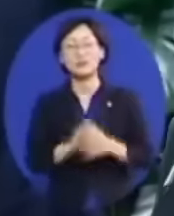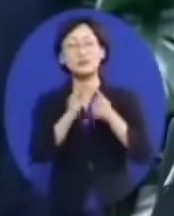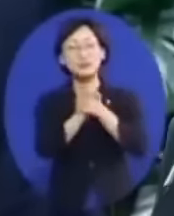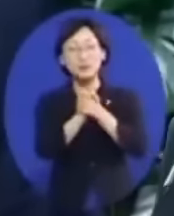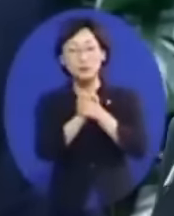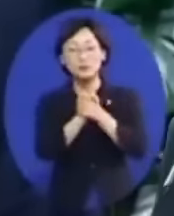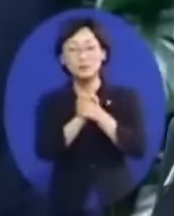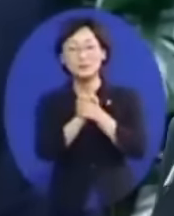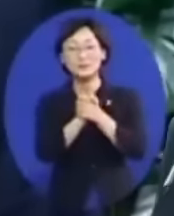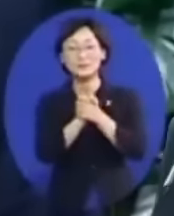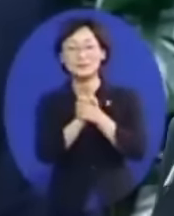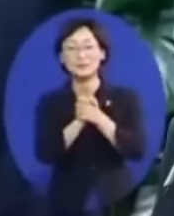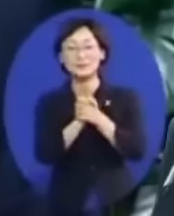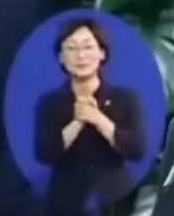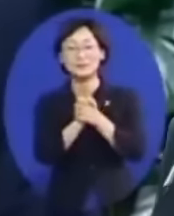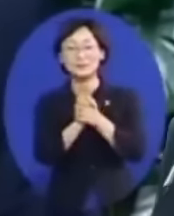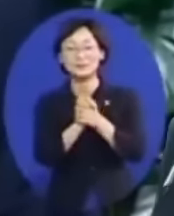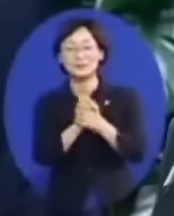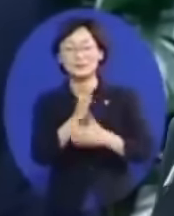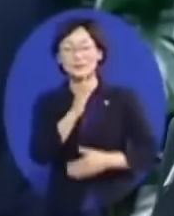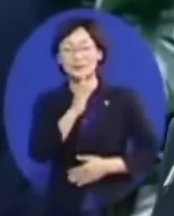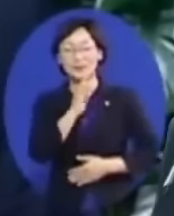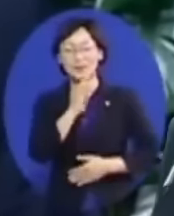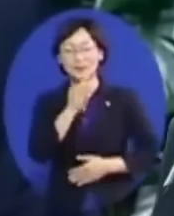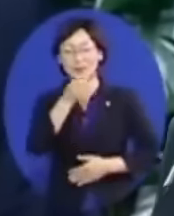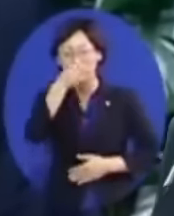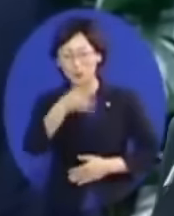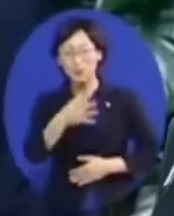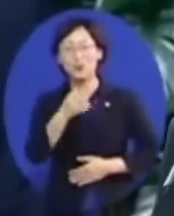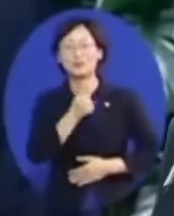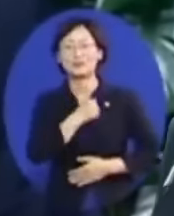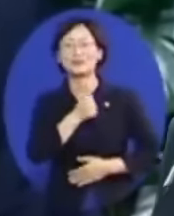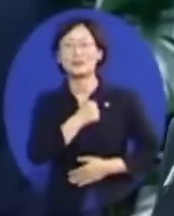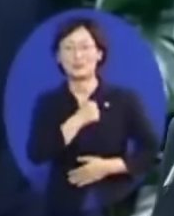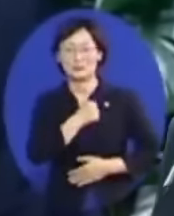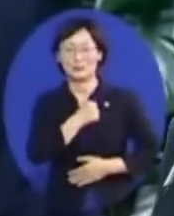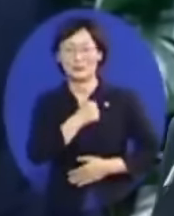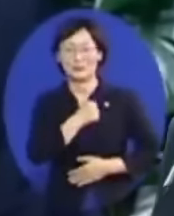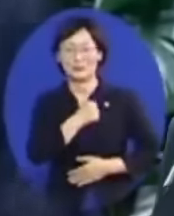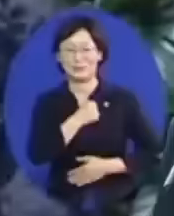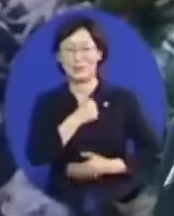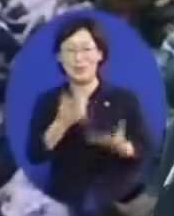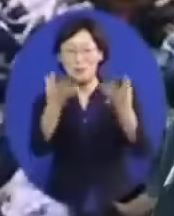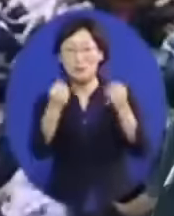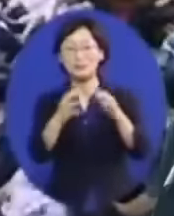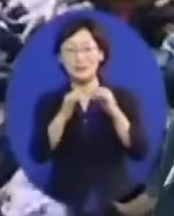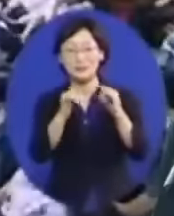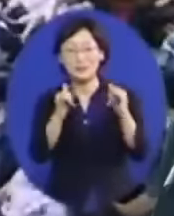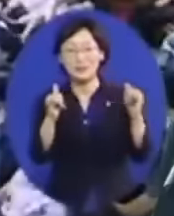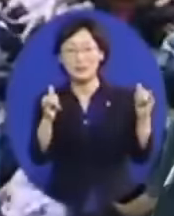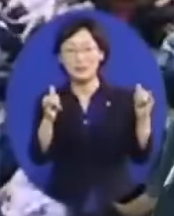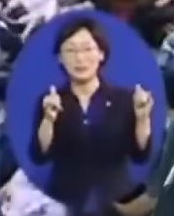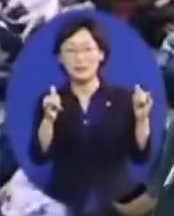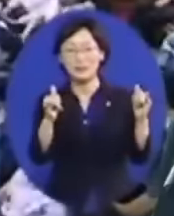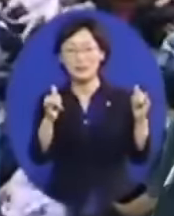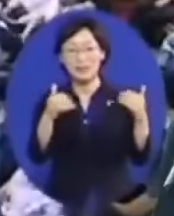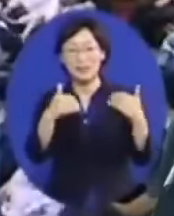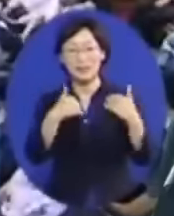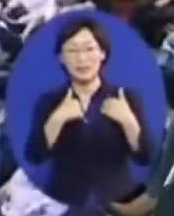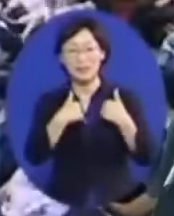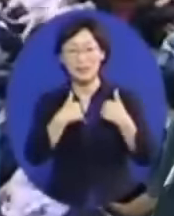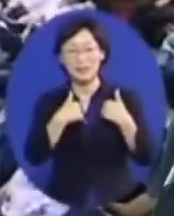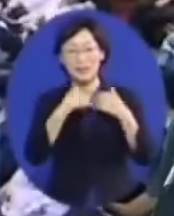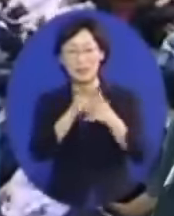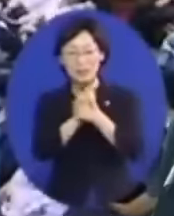기도는 참 힘들고 답답합니다. 많은 사람들이 내가 기도한 한 시간 그때가